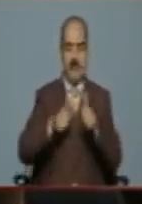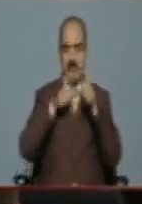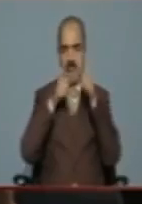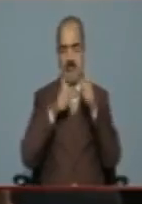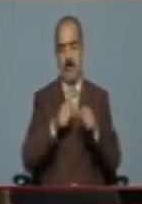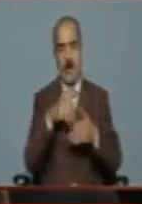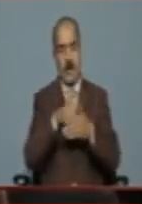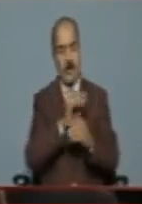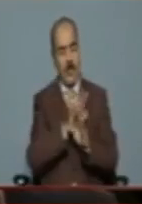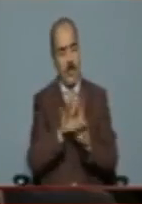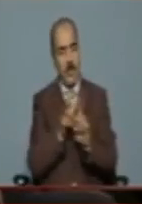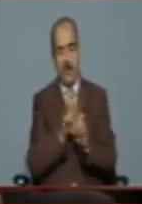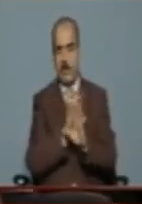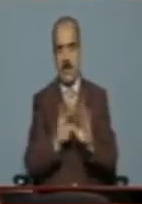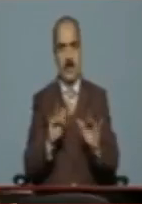العملية الانتخابية،